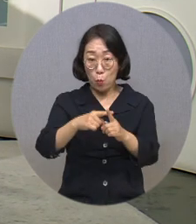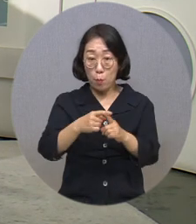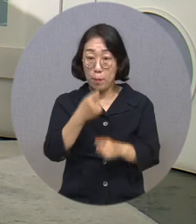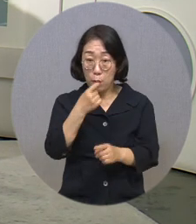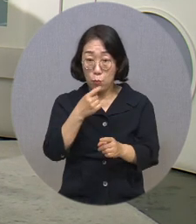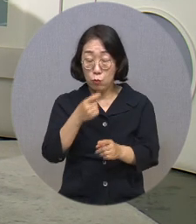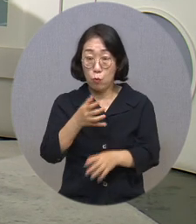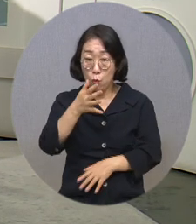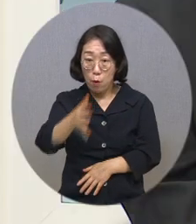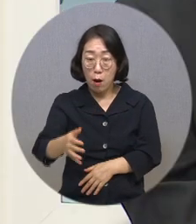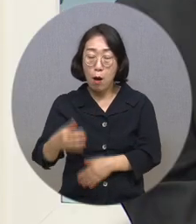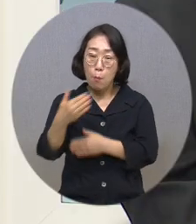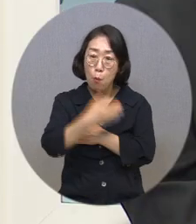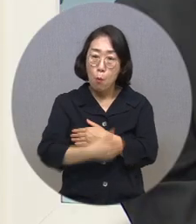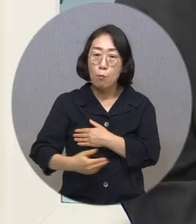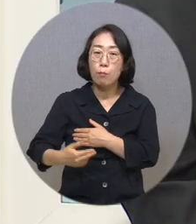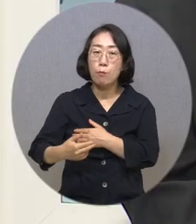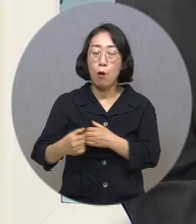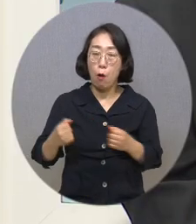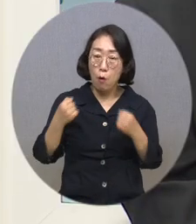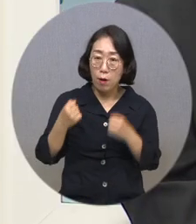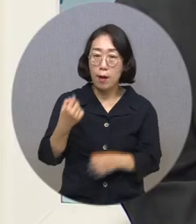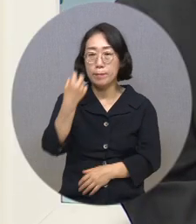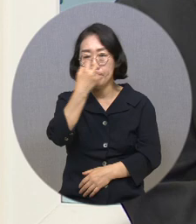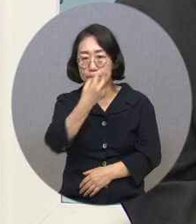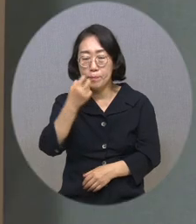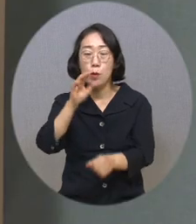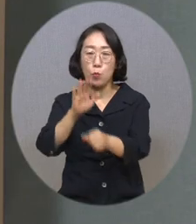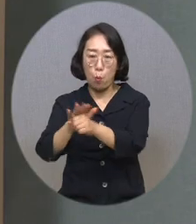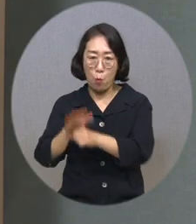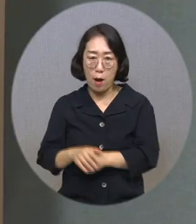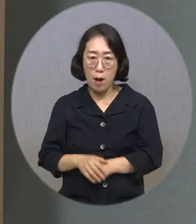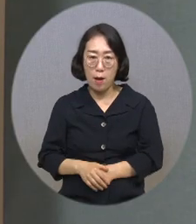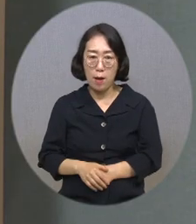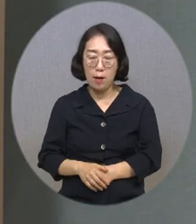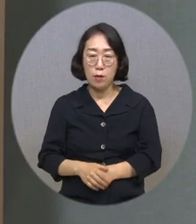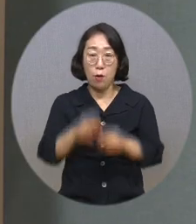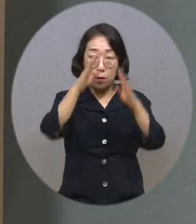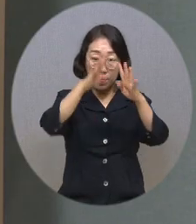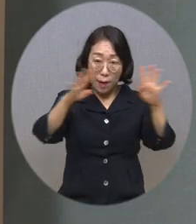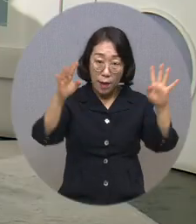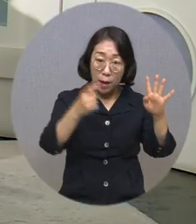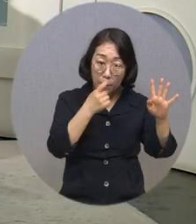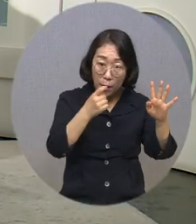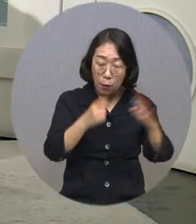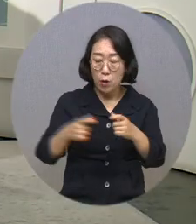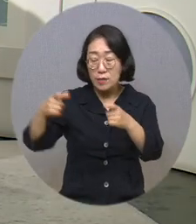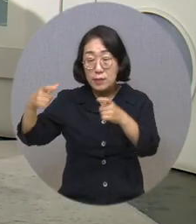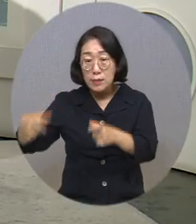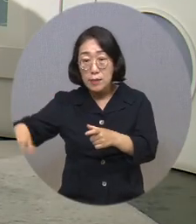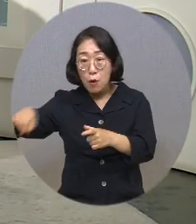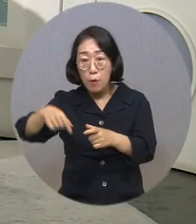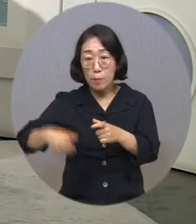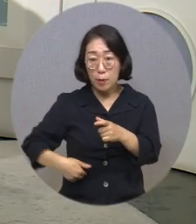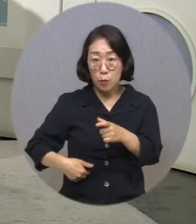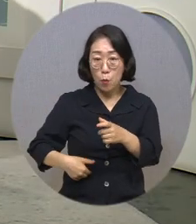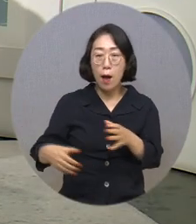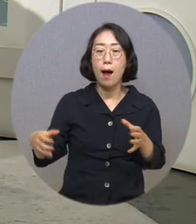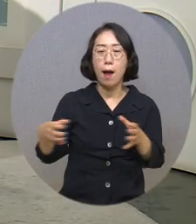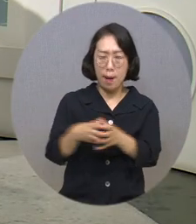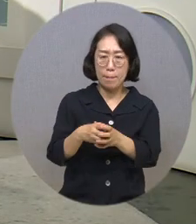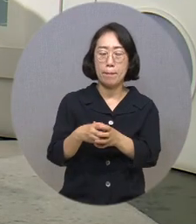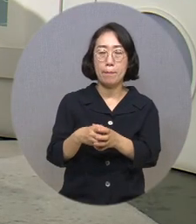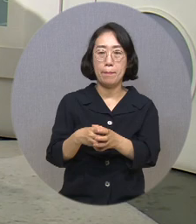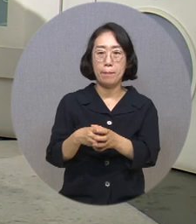네. 예. 그 대학 자체가 아예 일체형으로 그래서 대학의 교육 혁신도